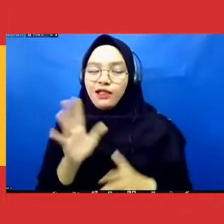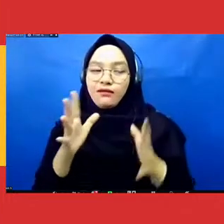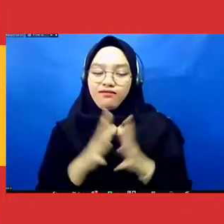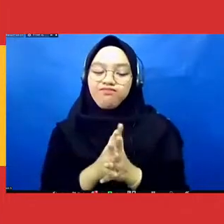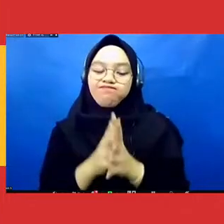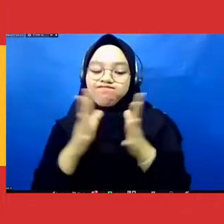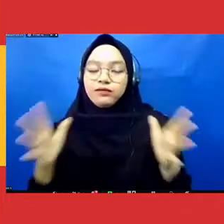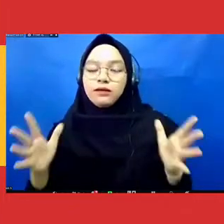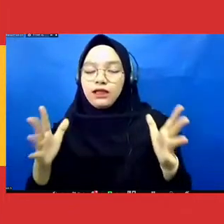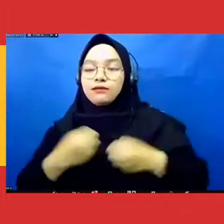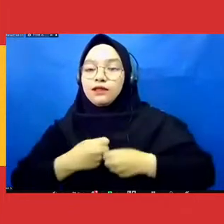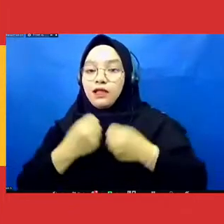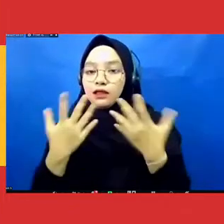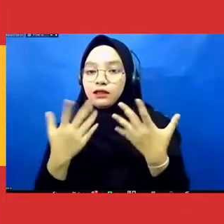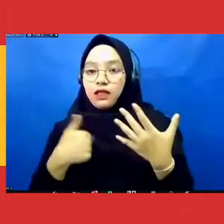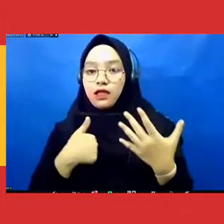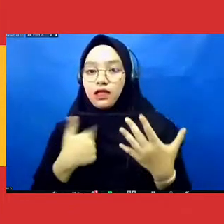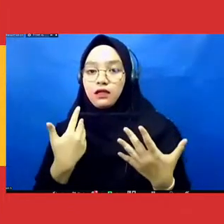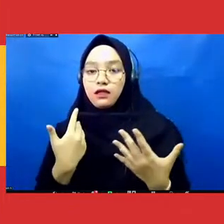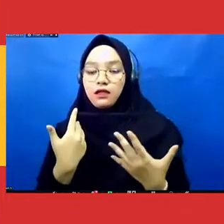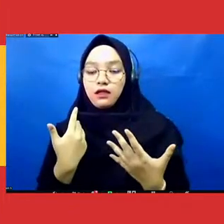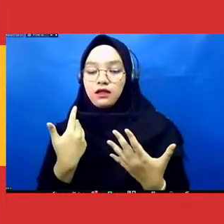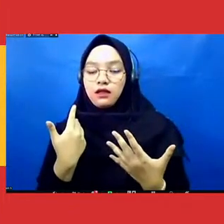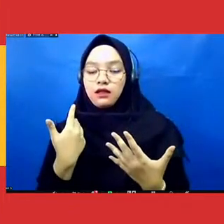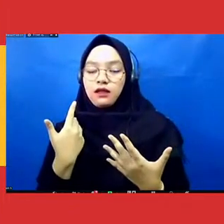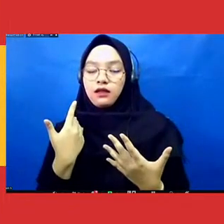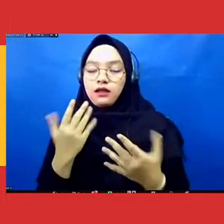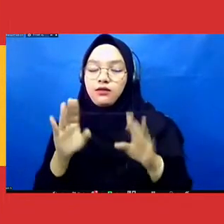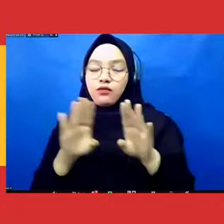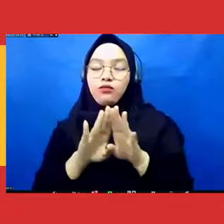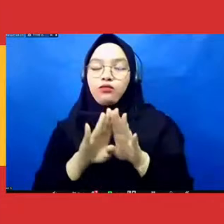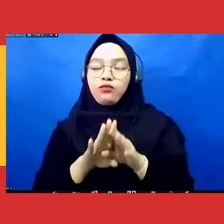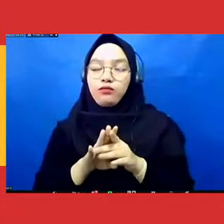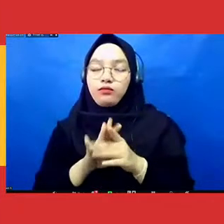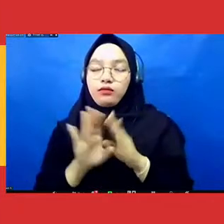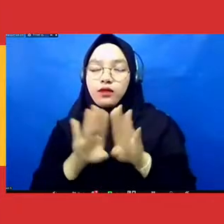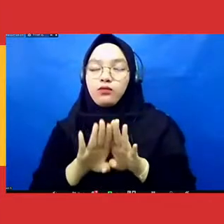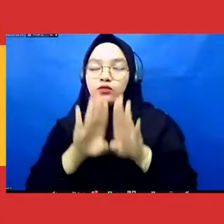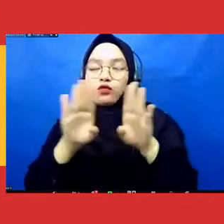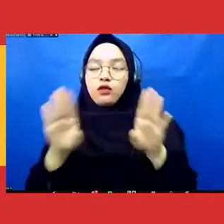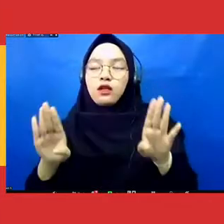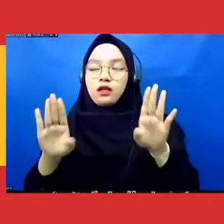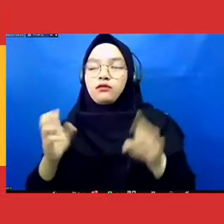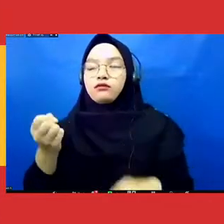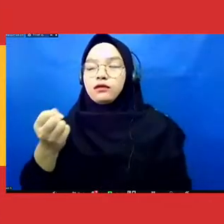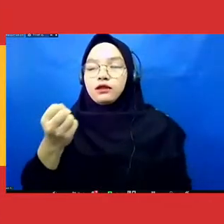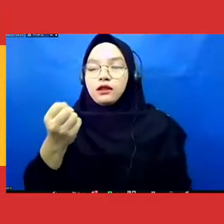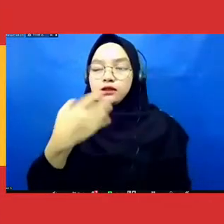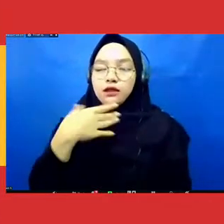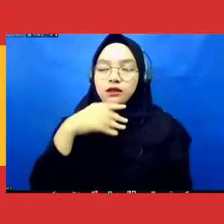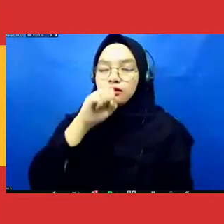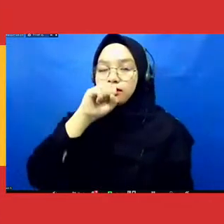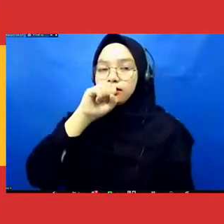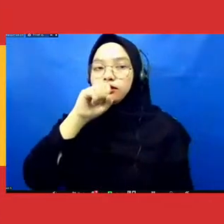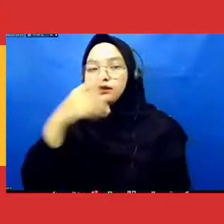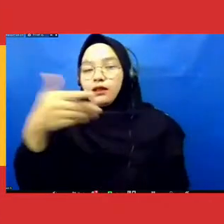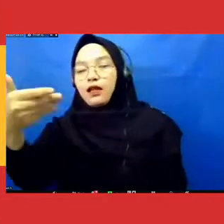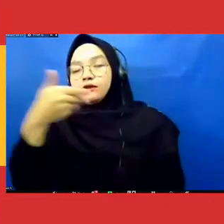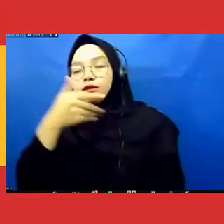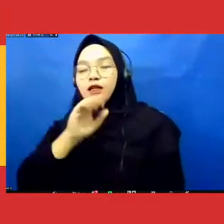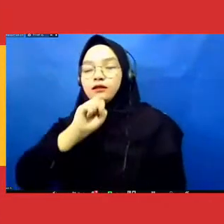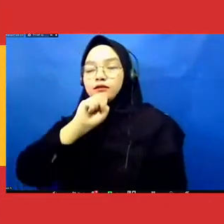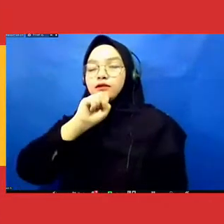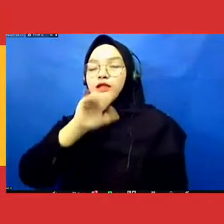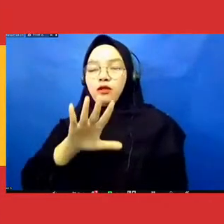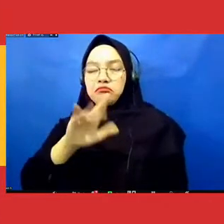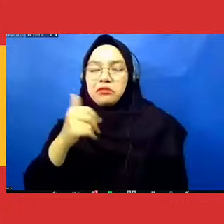penjelasan dari saya akan membuka sesi tanya jawab, dan kebetulan sudah ada